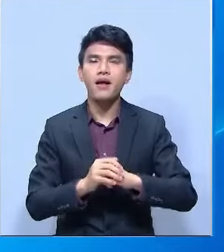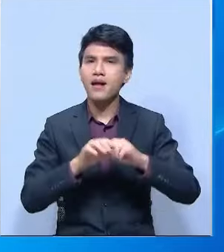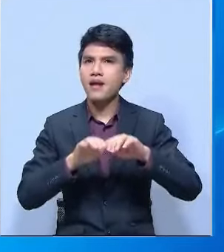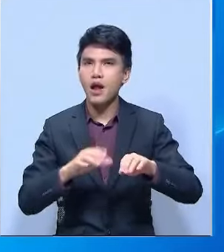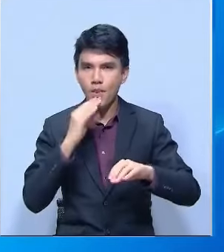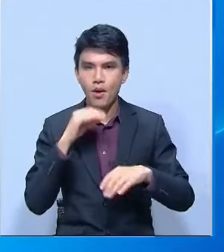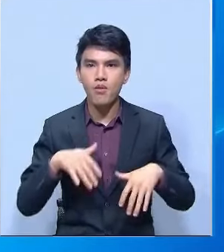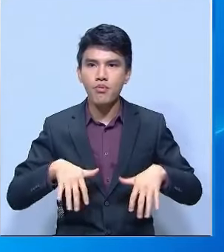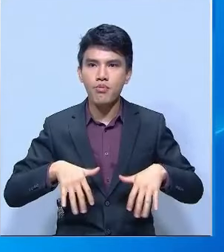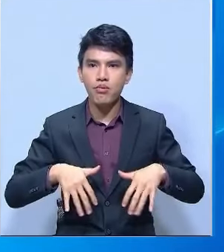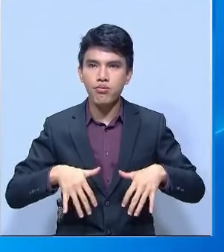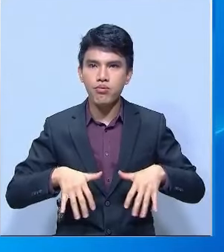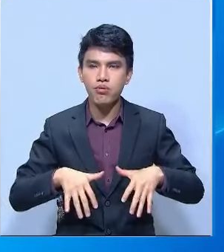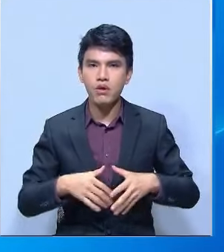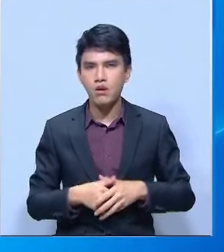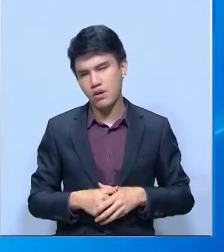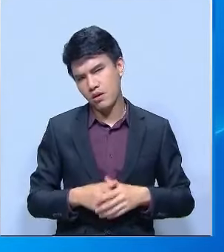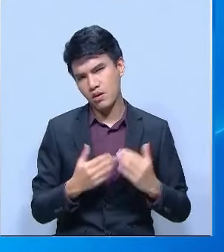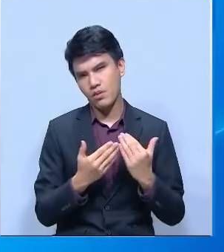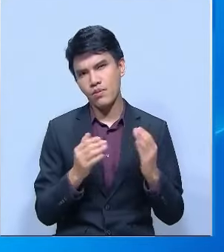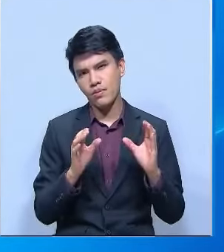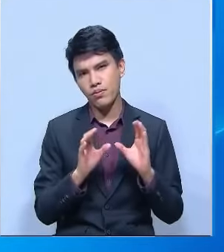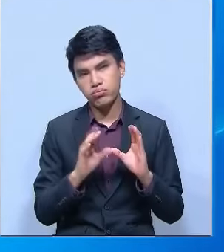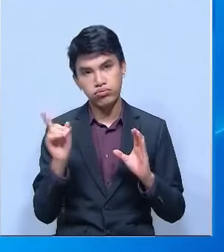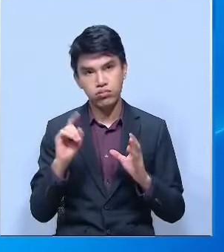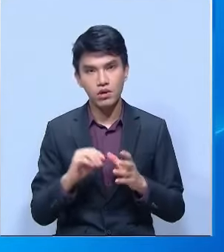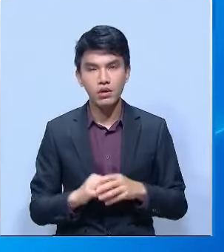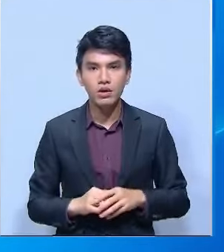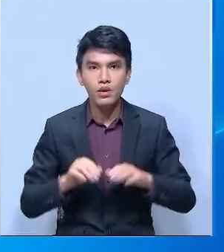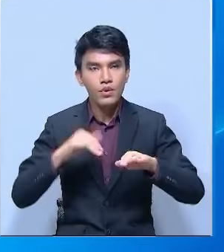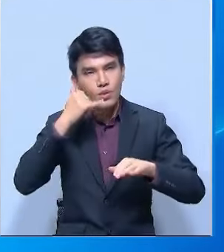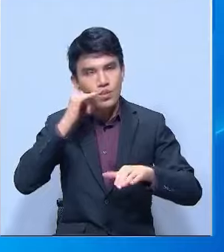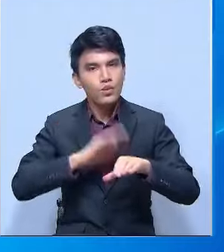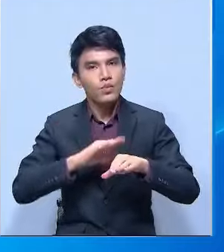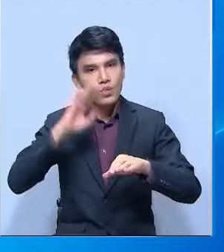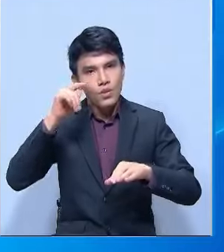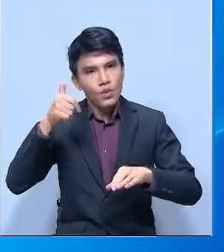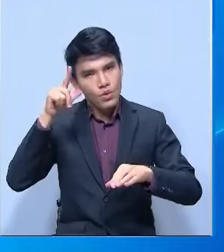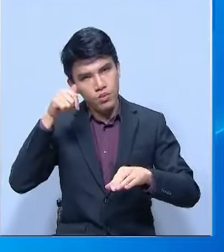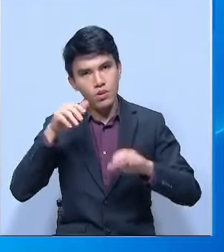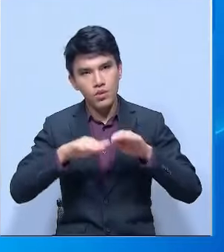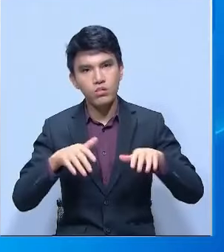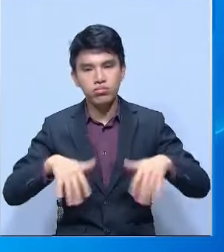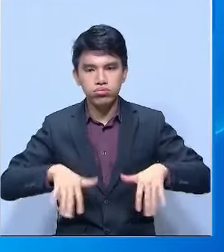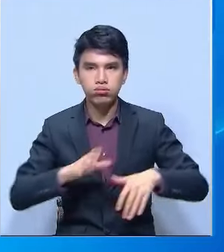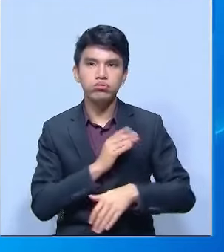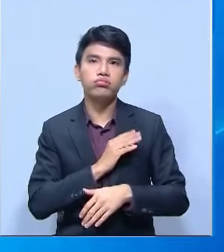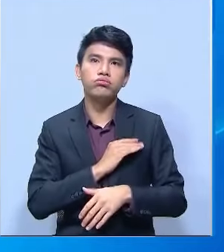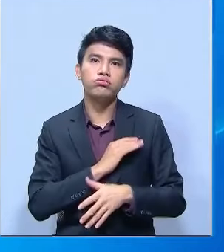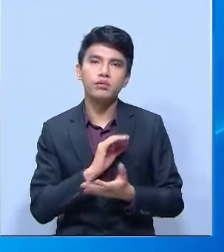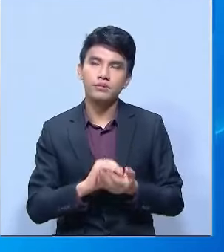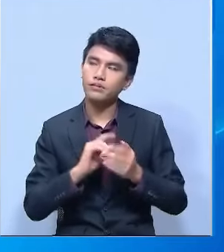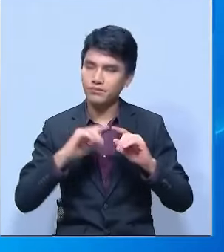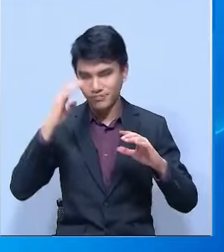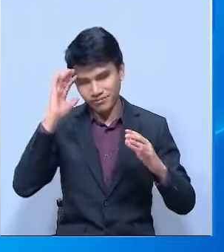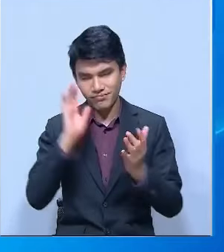คือตัวเด็กสั่นฝั่งครอบครัวเนี่ยนะหลังจากเด็กโทรตามผู้ปกครองมาบอกเด็กมันก็สั่นมันก็กลัวตัวสั่นไง แต่ตำรว